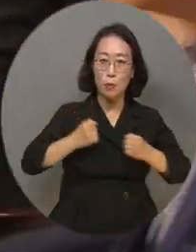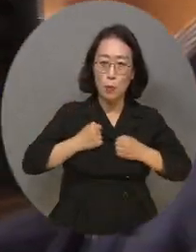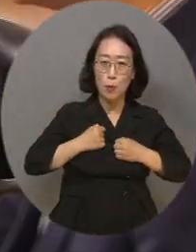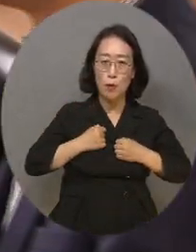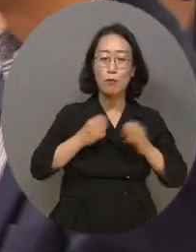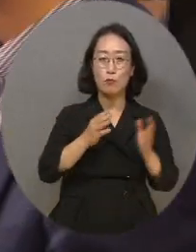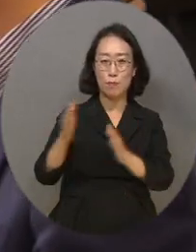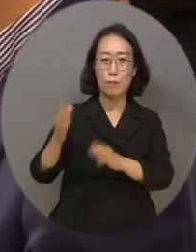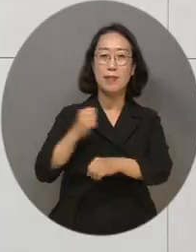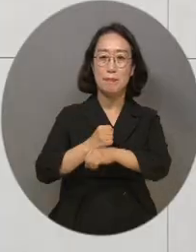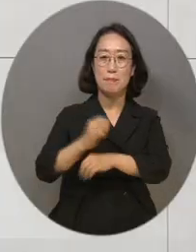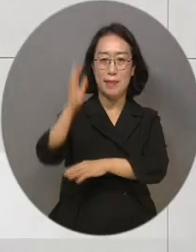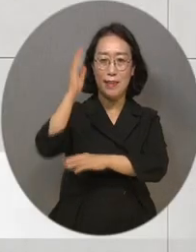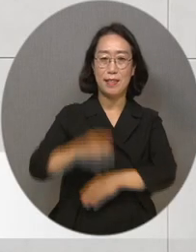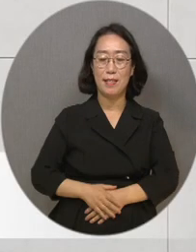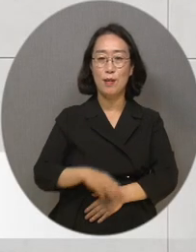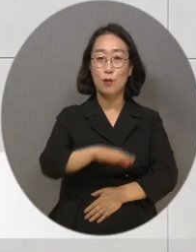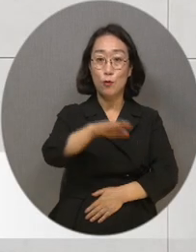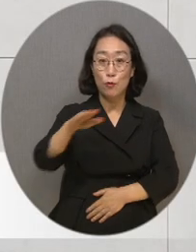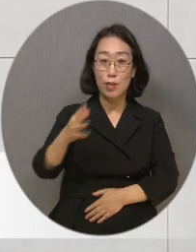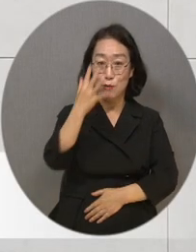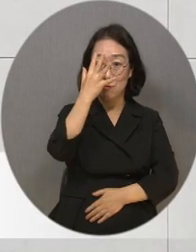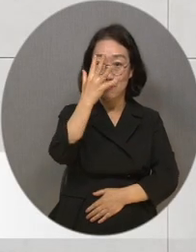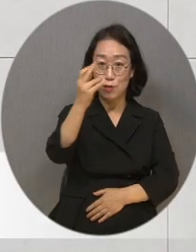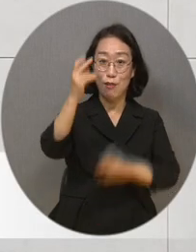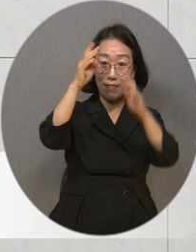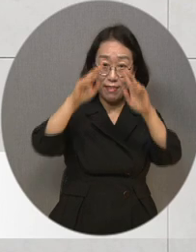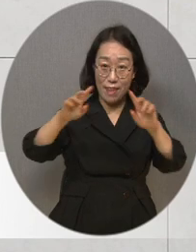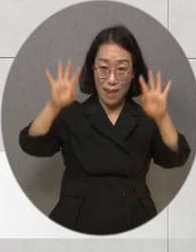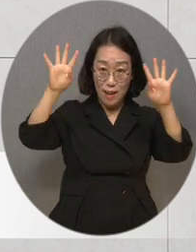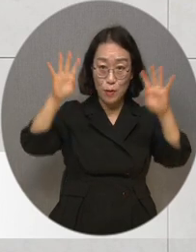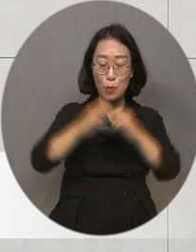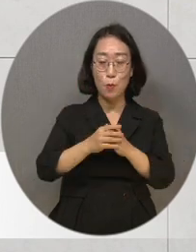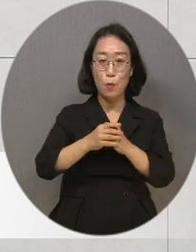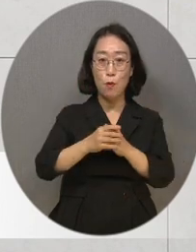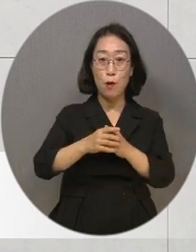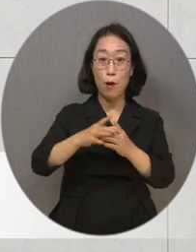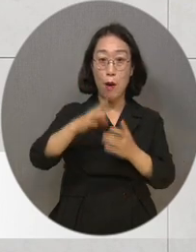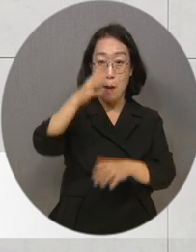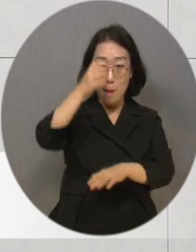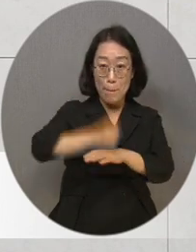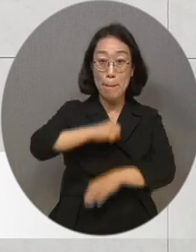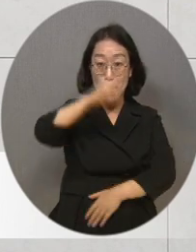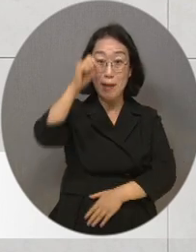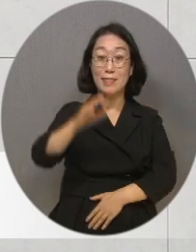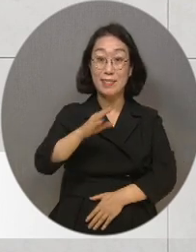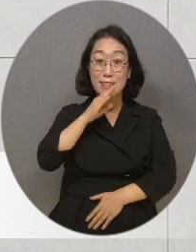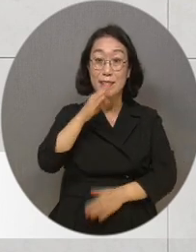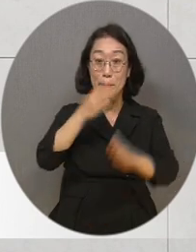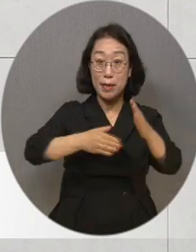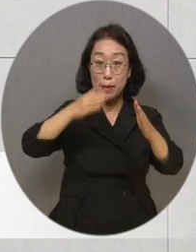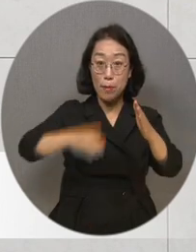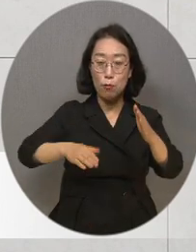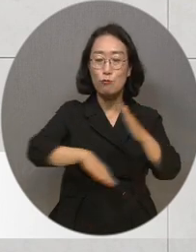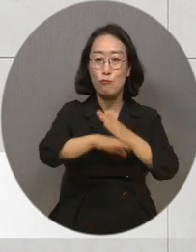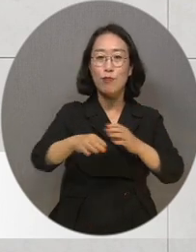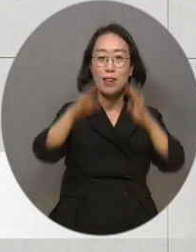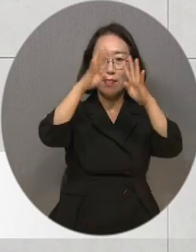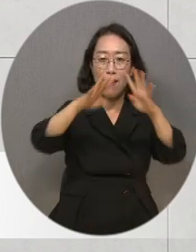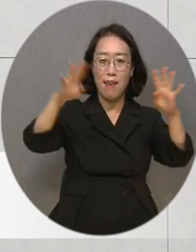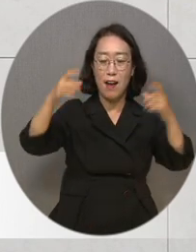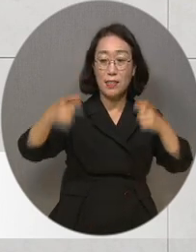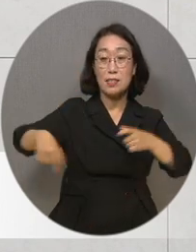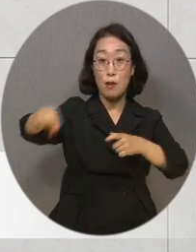밝혔습니다. 저희 순천대학교가 글로컬 대학으로 최종 선정된다면 저희 순천대학교를 통해서 지역이